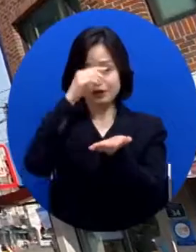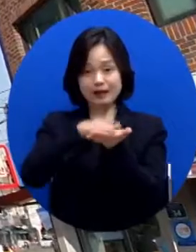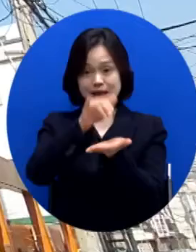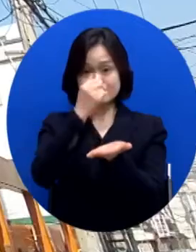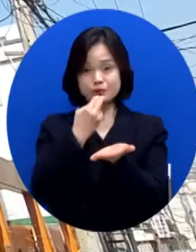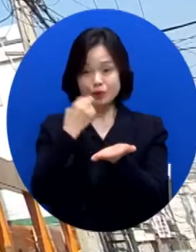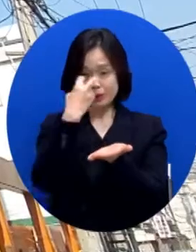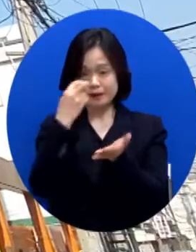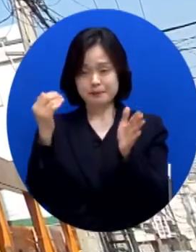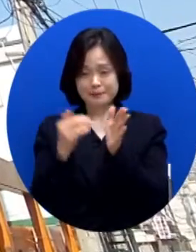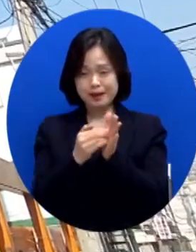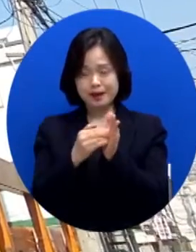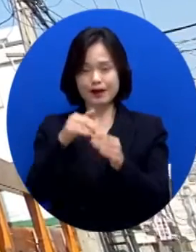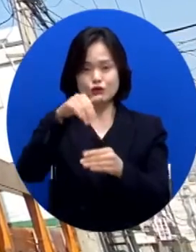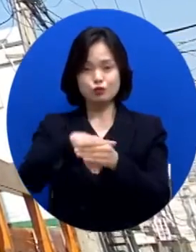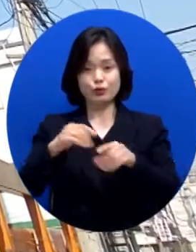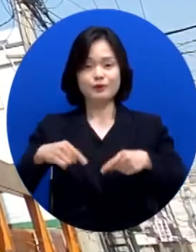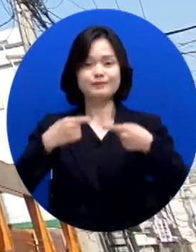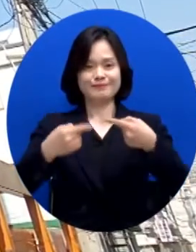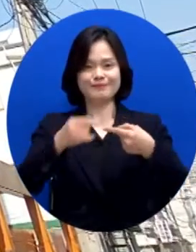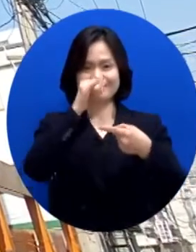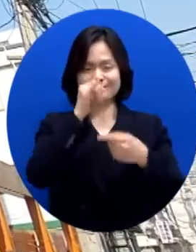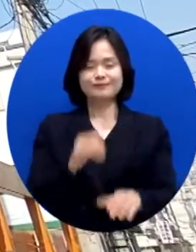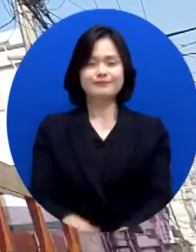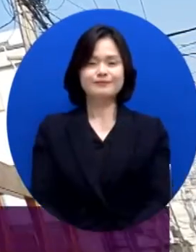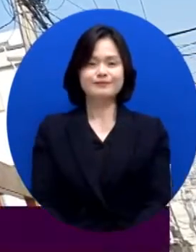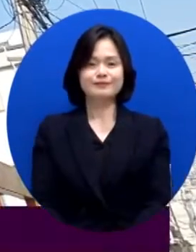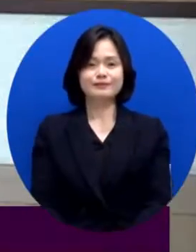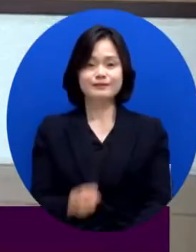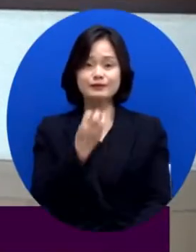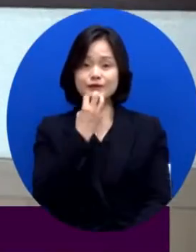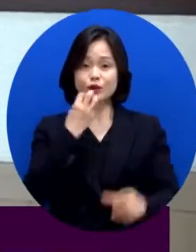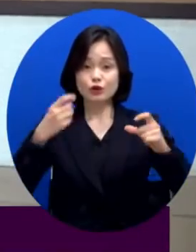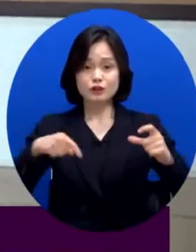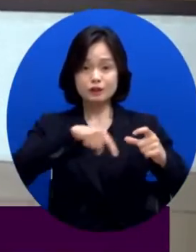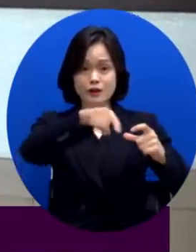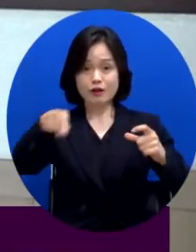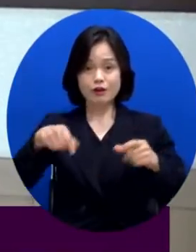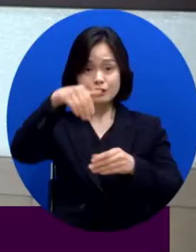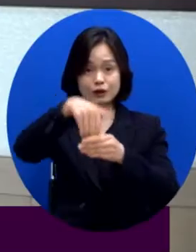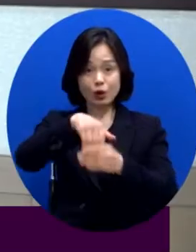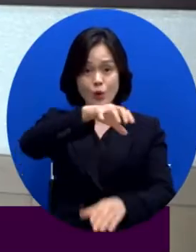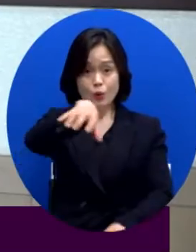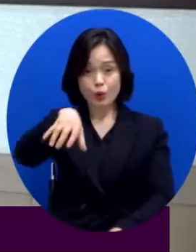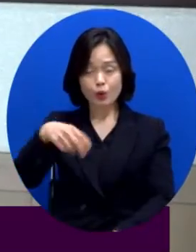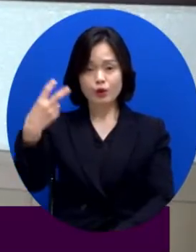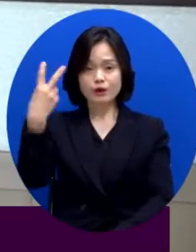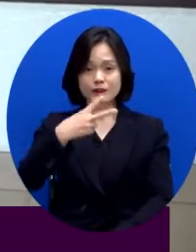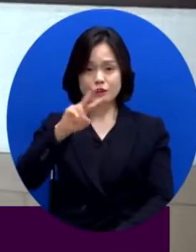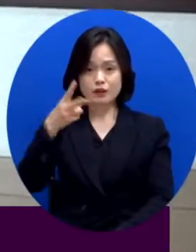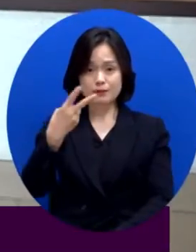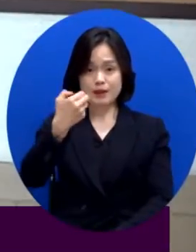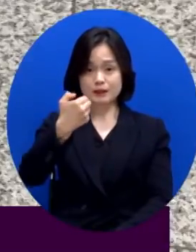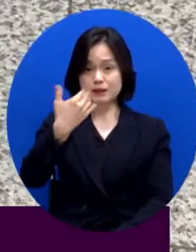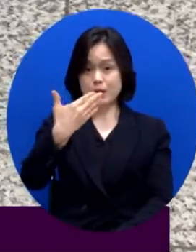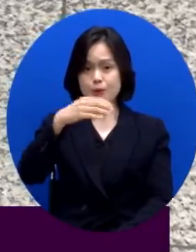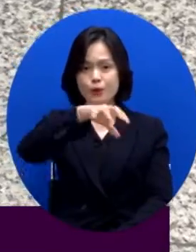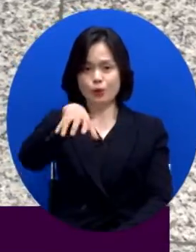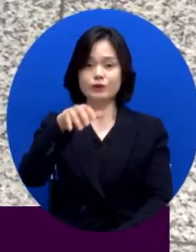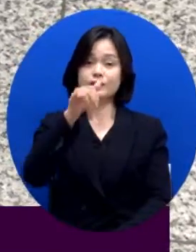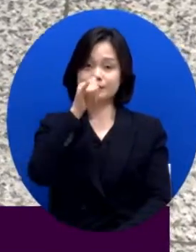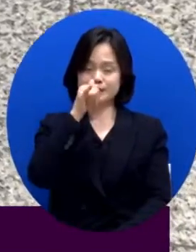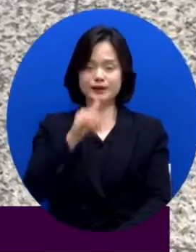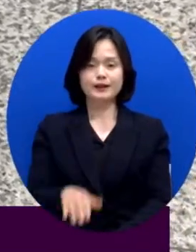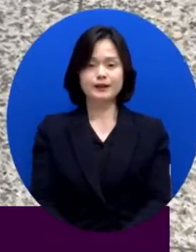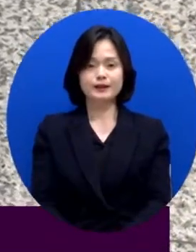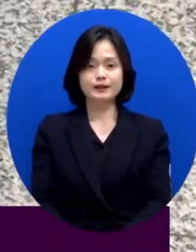한 표를 행사하고 있습니다. 이곳을 포함해 서울 지역에는 모두 2,259곳의 투표소가 설치됐는데요.